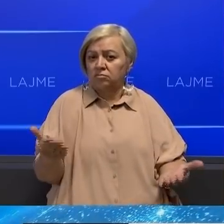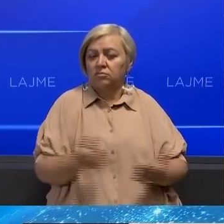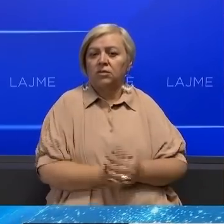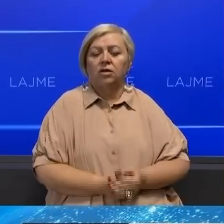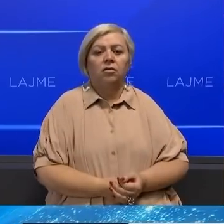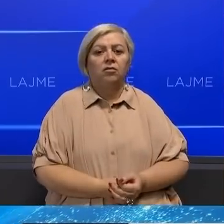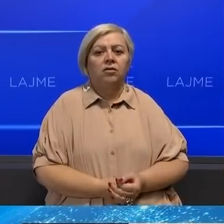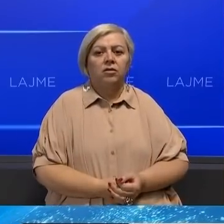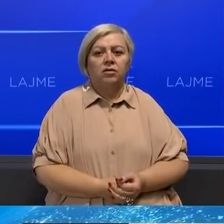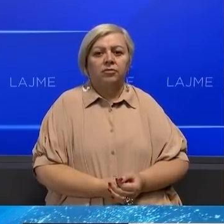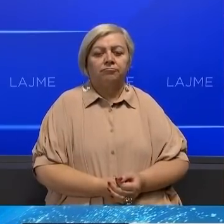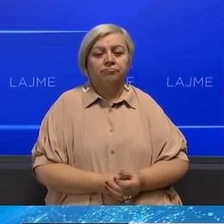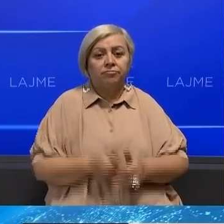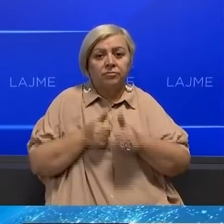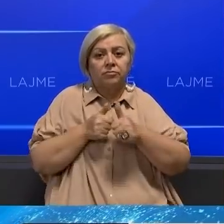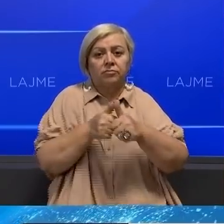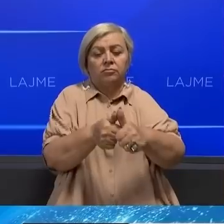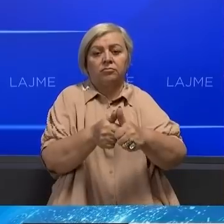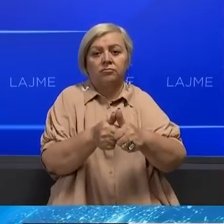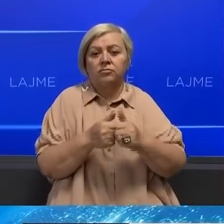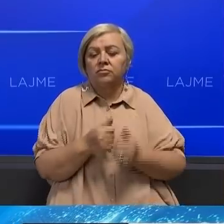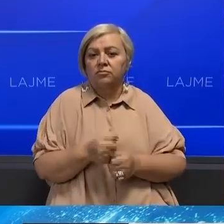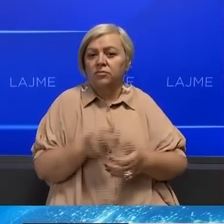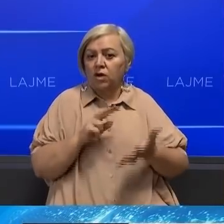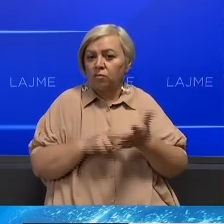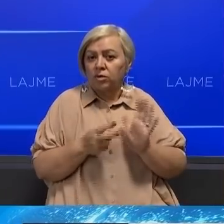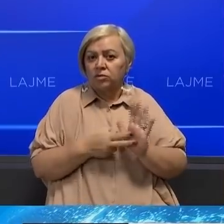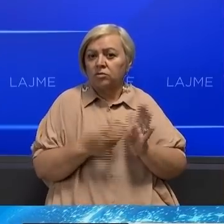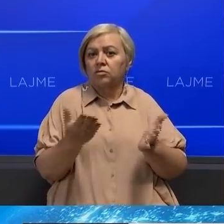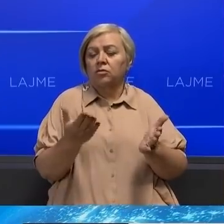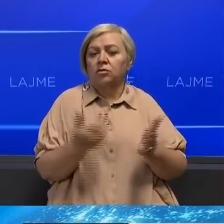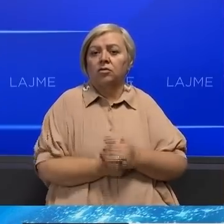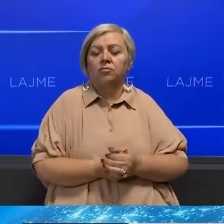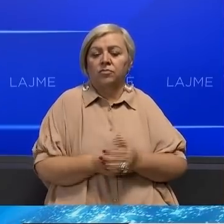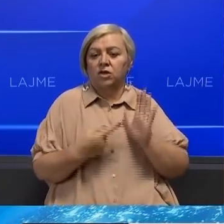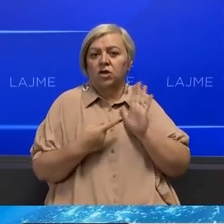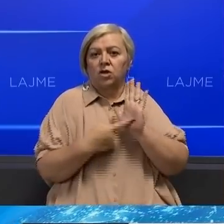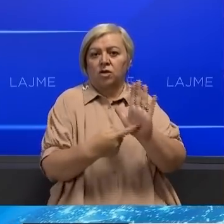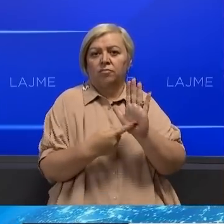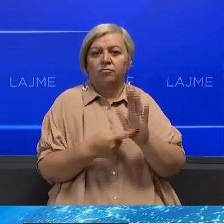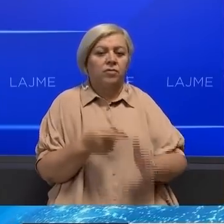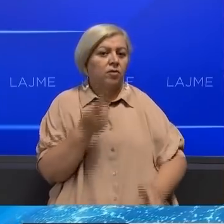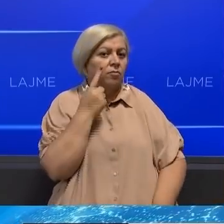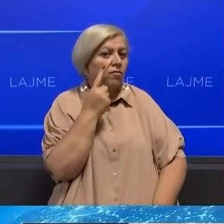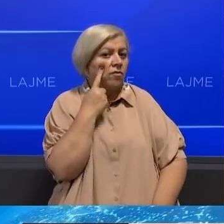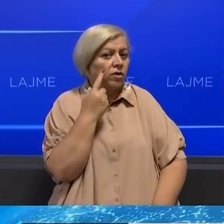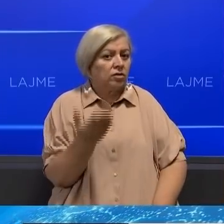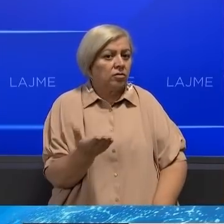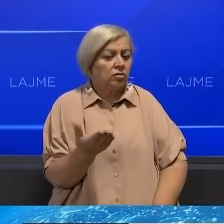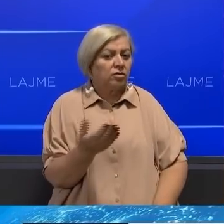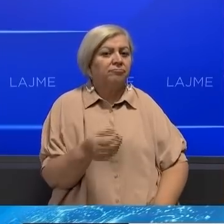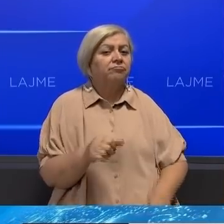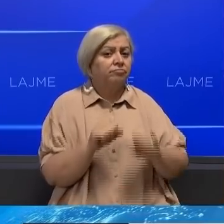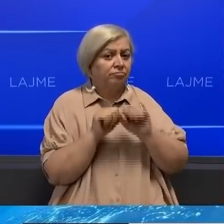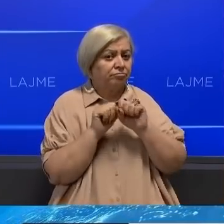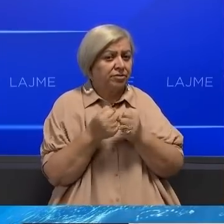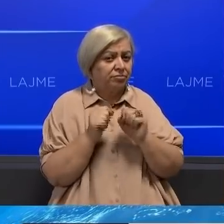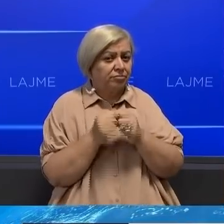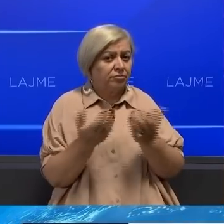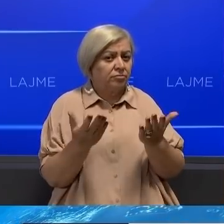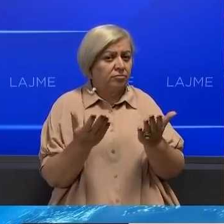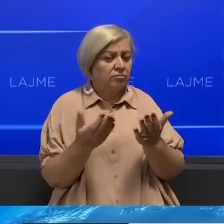dhe për të përndjekur gazetarët dhe kundërshtarët e tyre politik, pasi që kjo po tregon një nga përvojat më të dëmshme të fiksimit